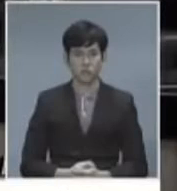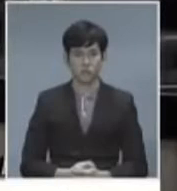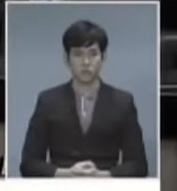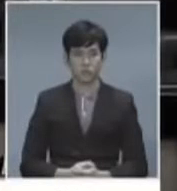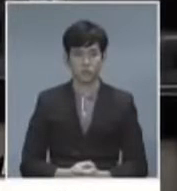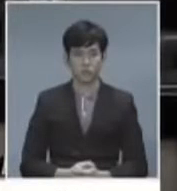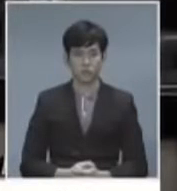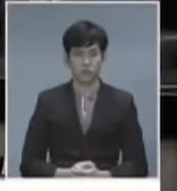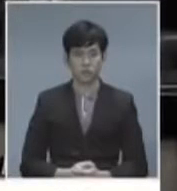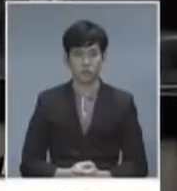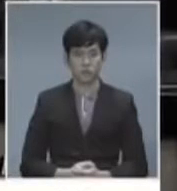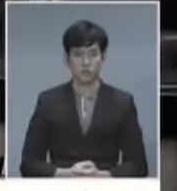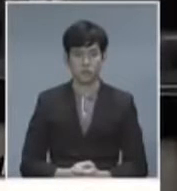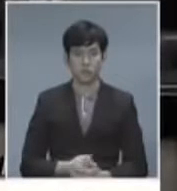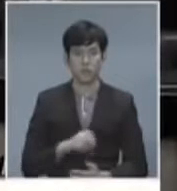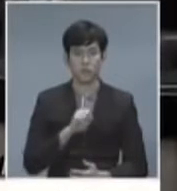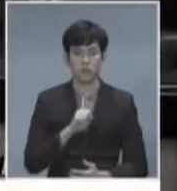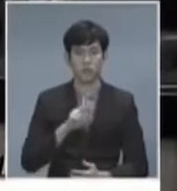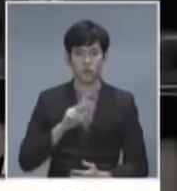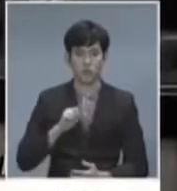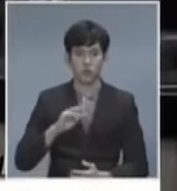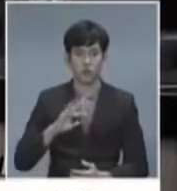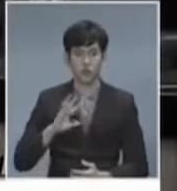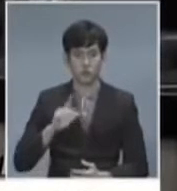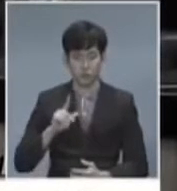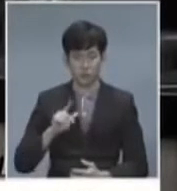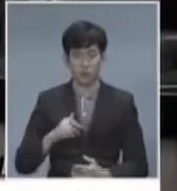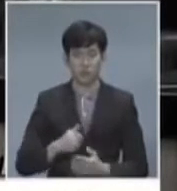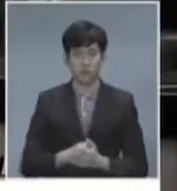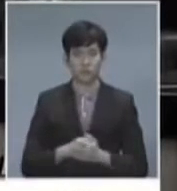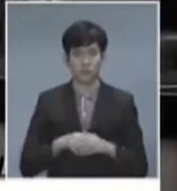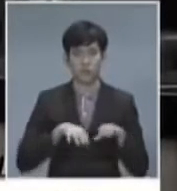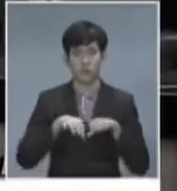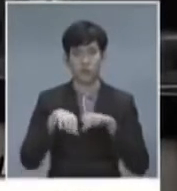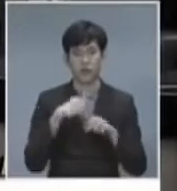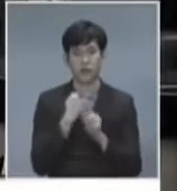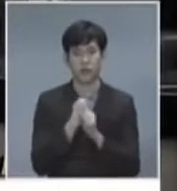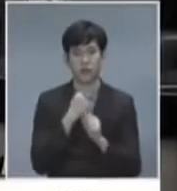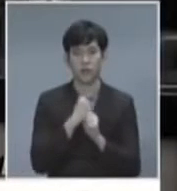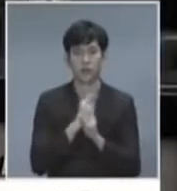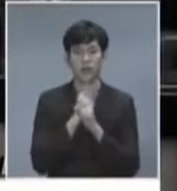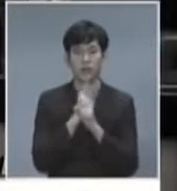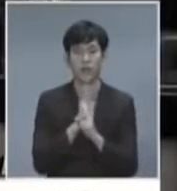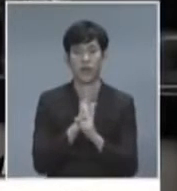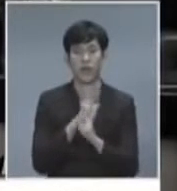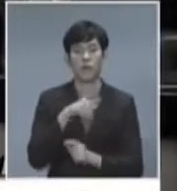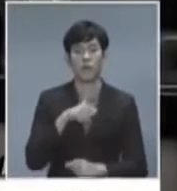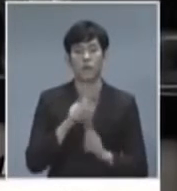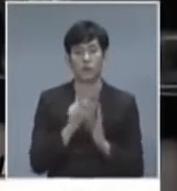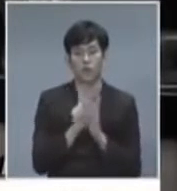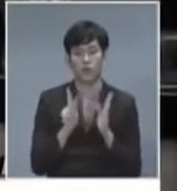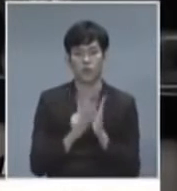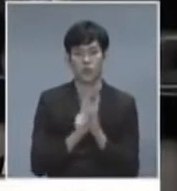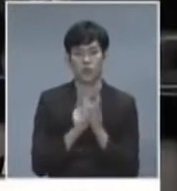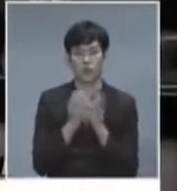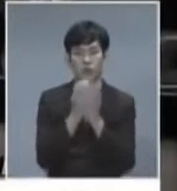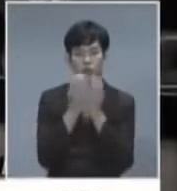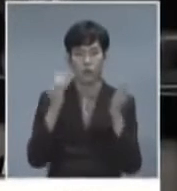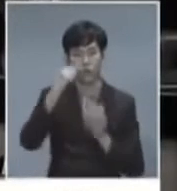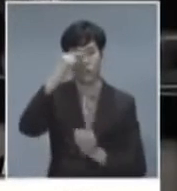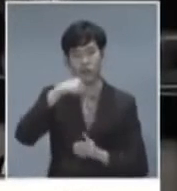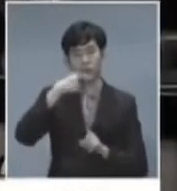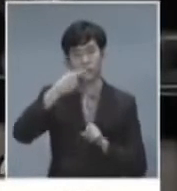ซึ่งสภาจะได้ดำเนินการตามบทบัญญัติของรัฐธรรมนูญแห่งราชอาณาจักรไทยฉบับชั่วคราวพุทธ